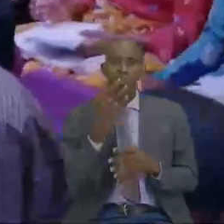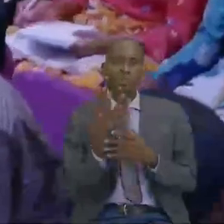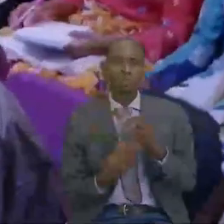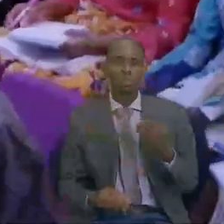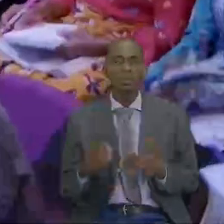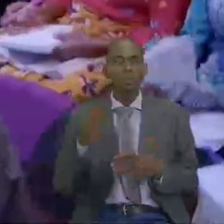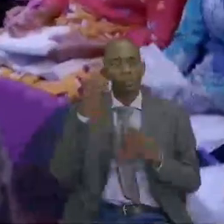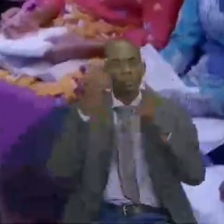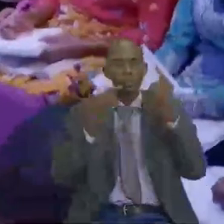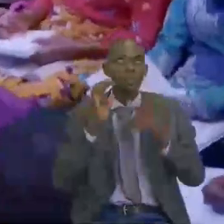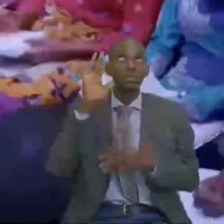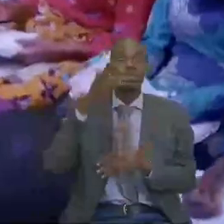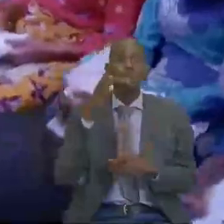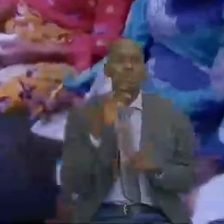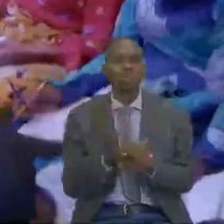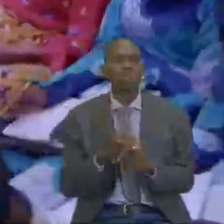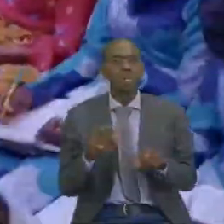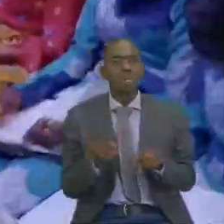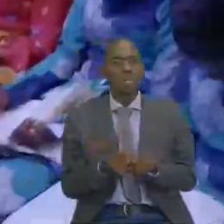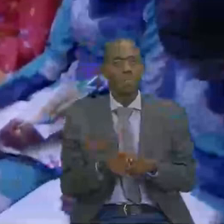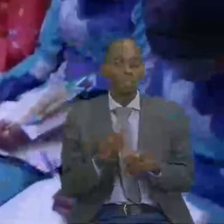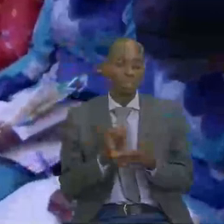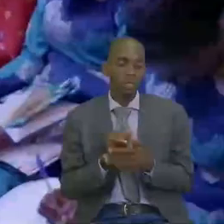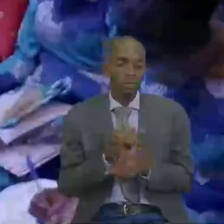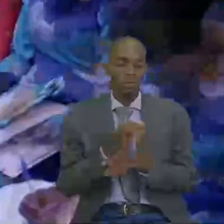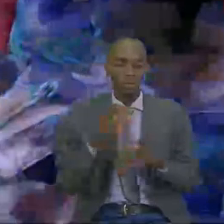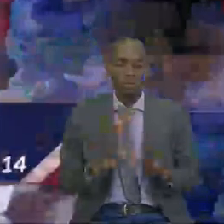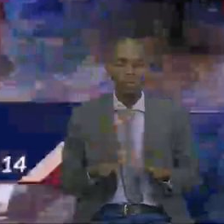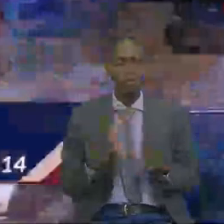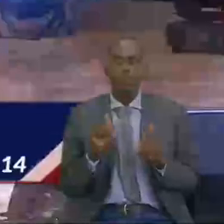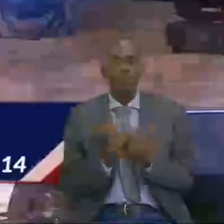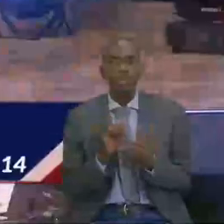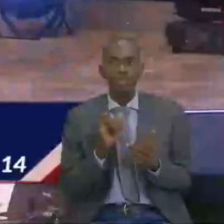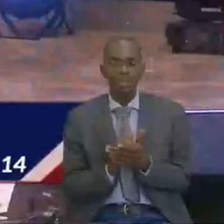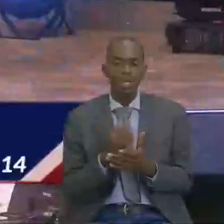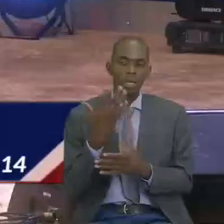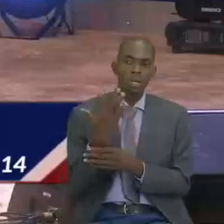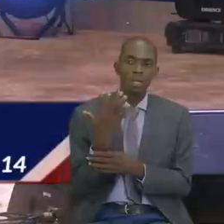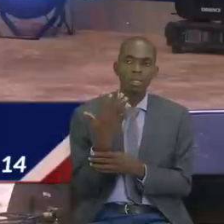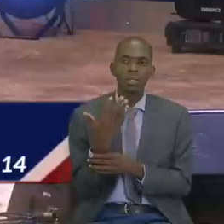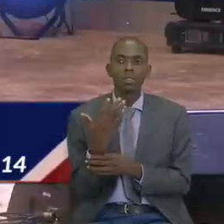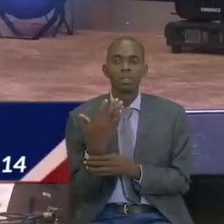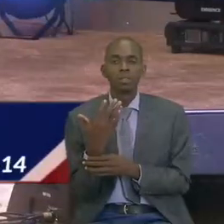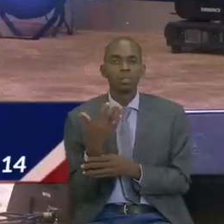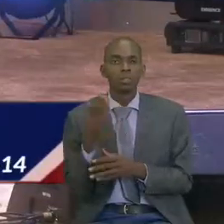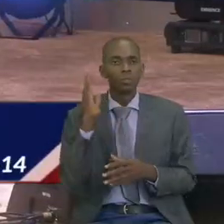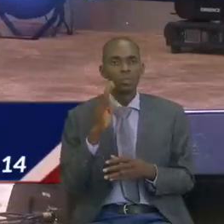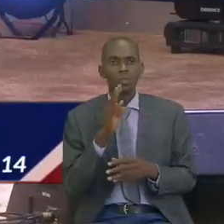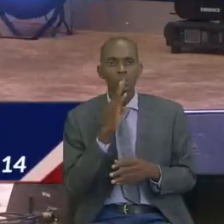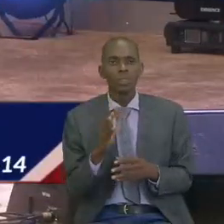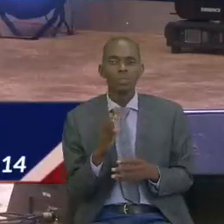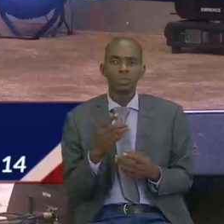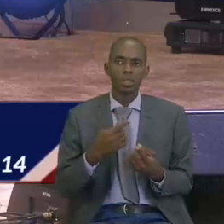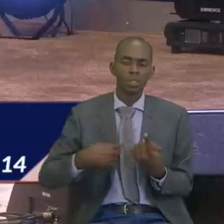Deuxième Pierre 3, 9. Le Seigneur ne tarde pas dans l'accomplissement de la promesse, comme la pierre là, qui est